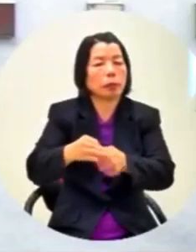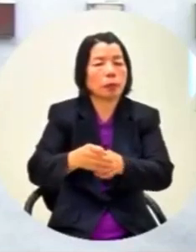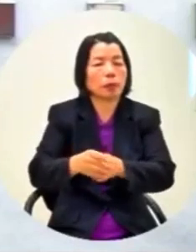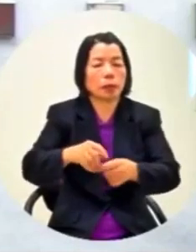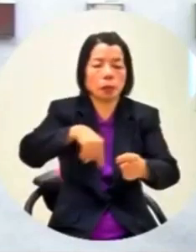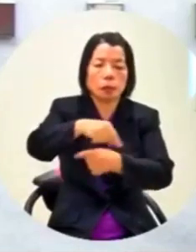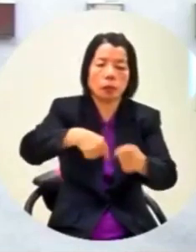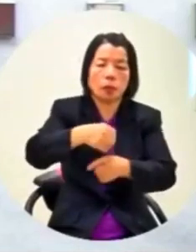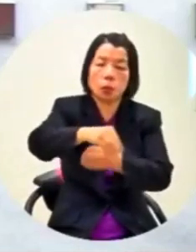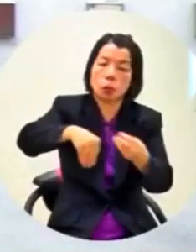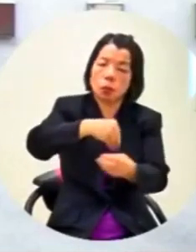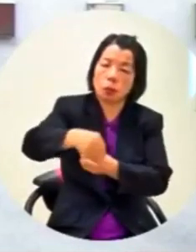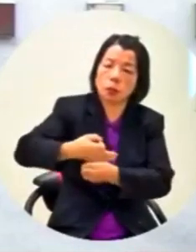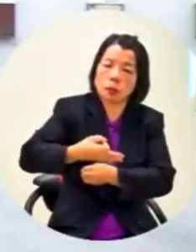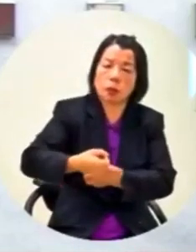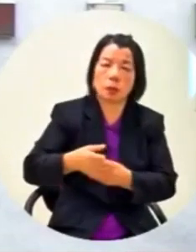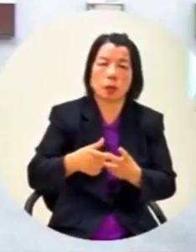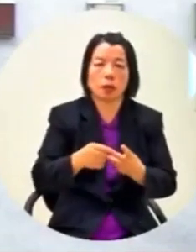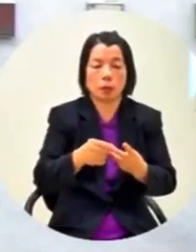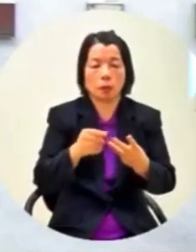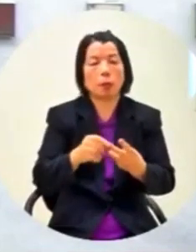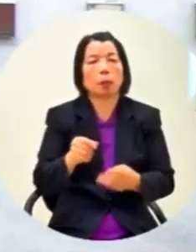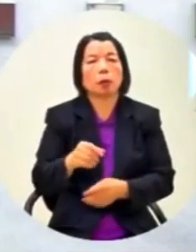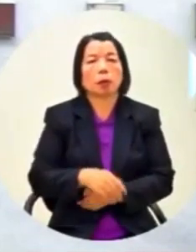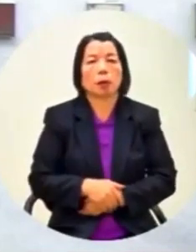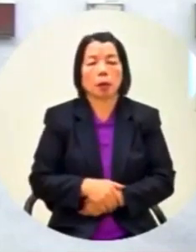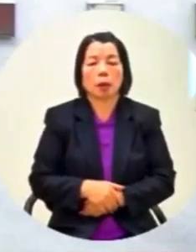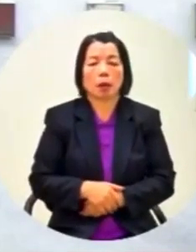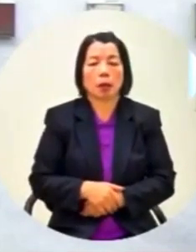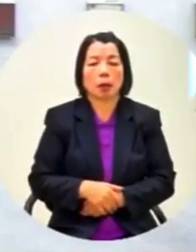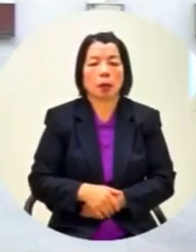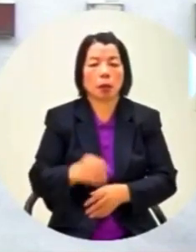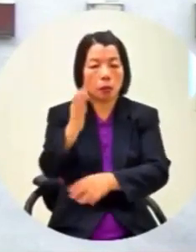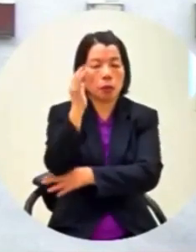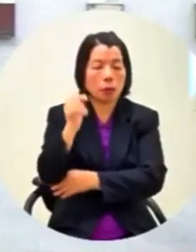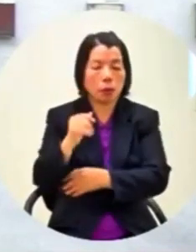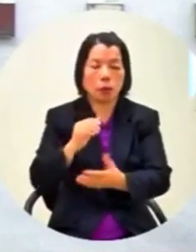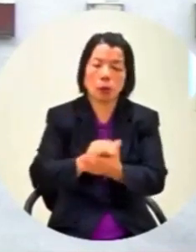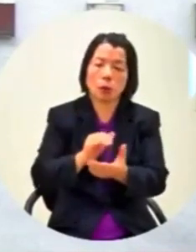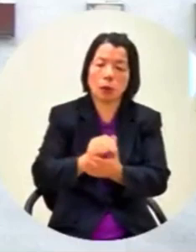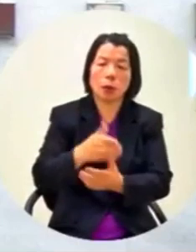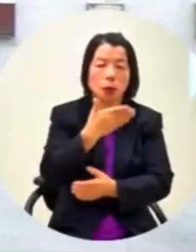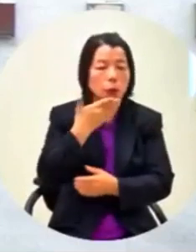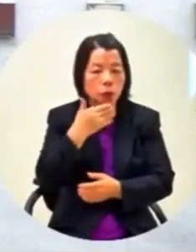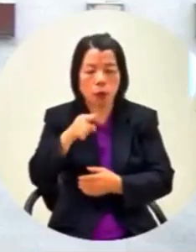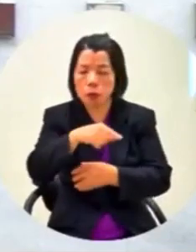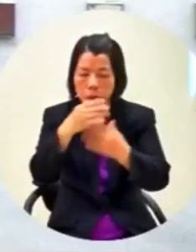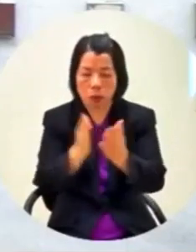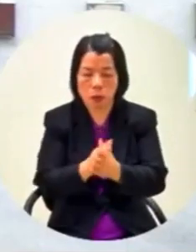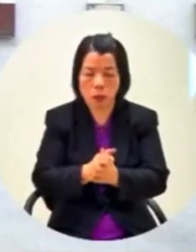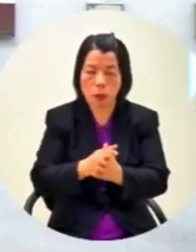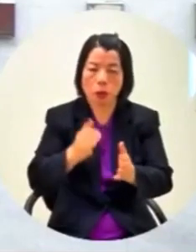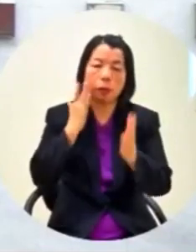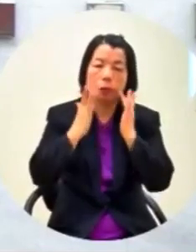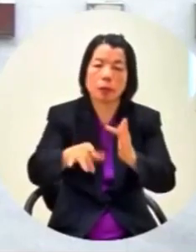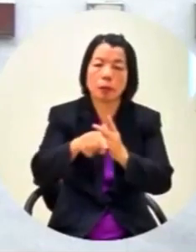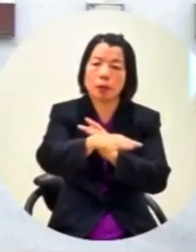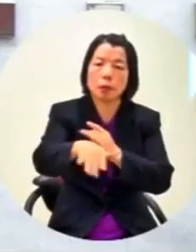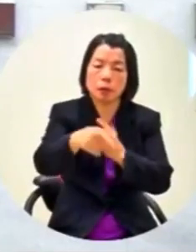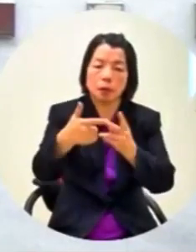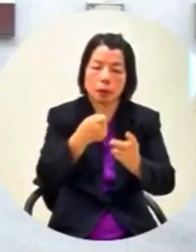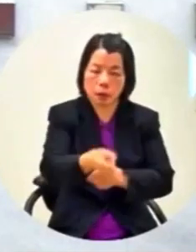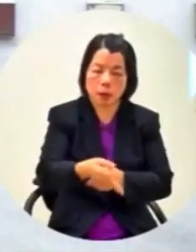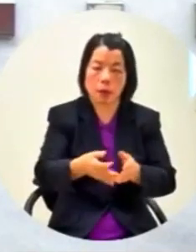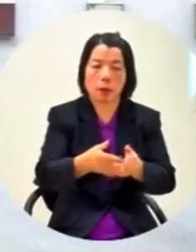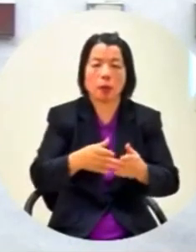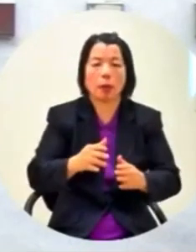有的公共场域，像是公有市场、市有的产业园区、新创的空间、市有的